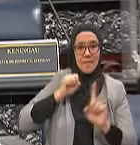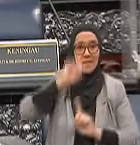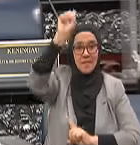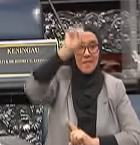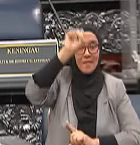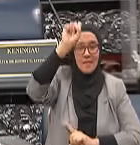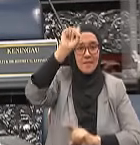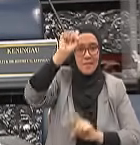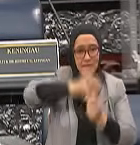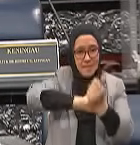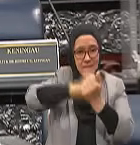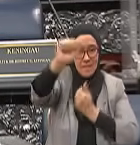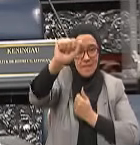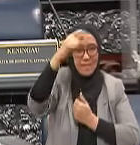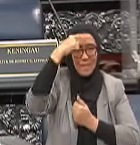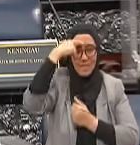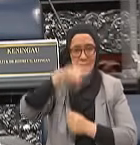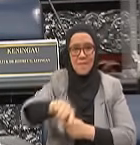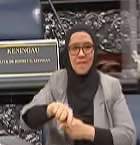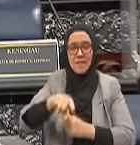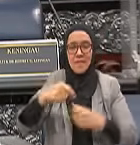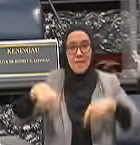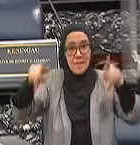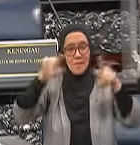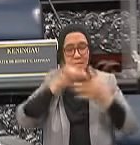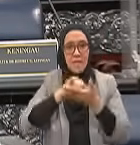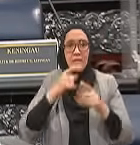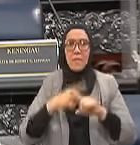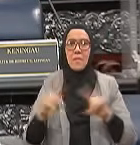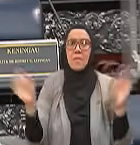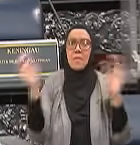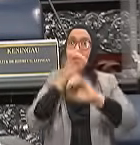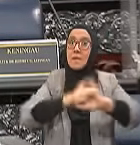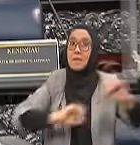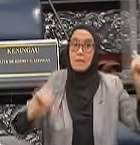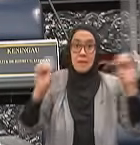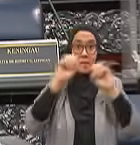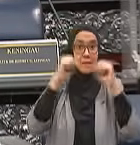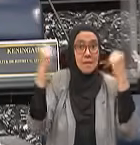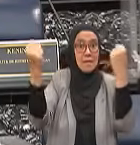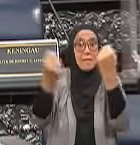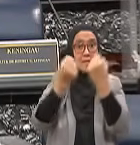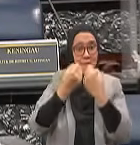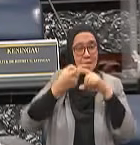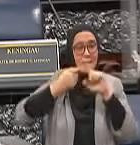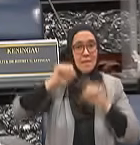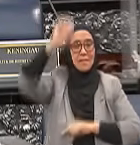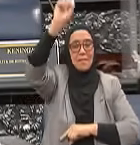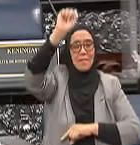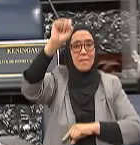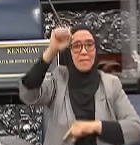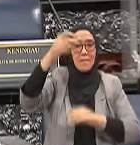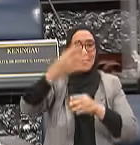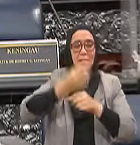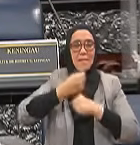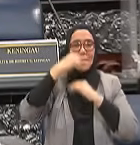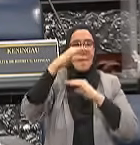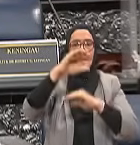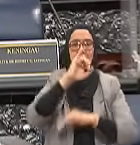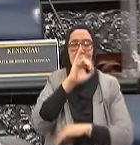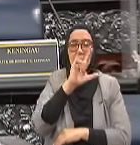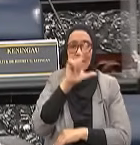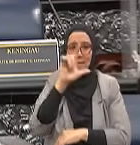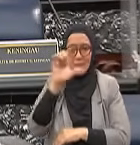insentif tersebut namun tiada syari'at dari Sabah yang memperolehi status haiers kerajaan melalui